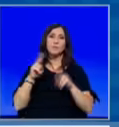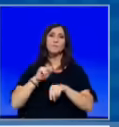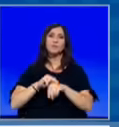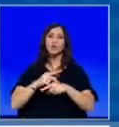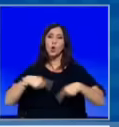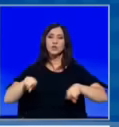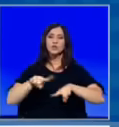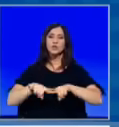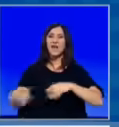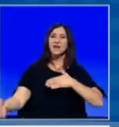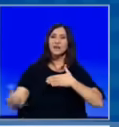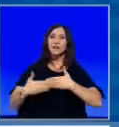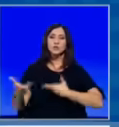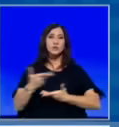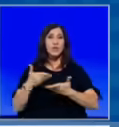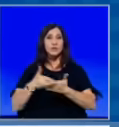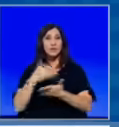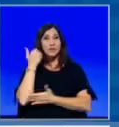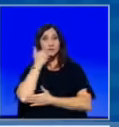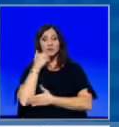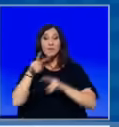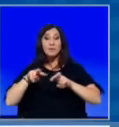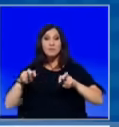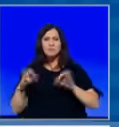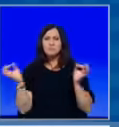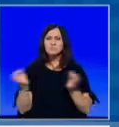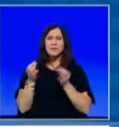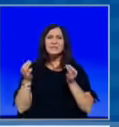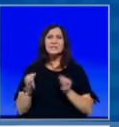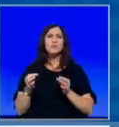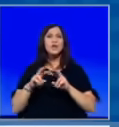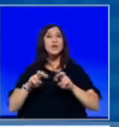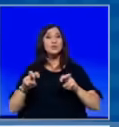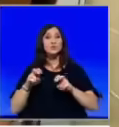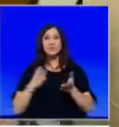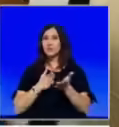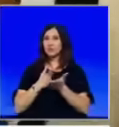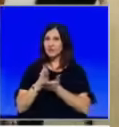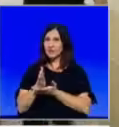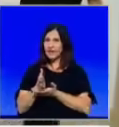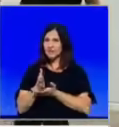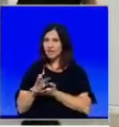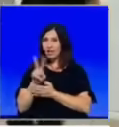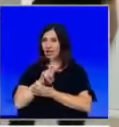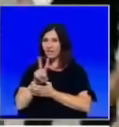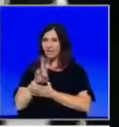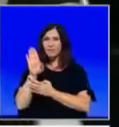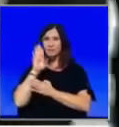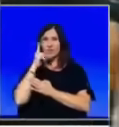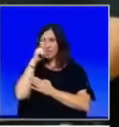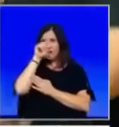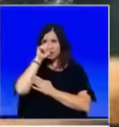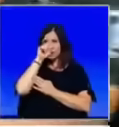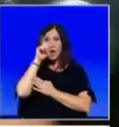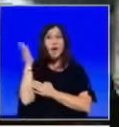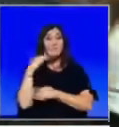на закрито заседание заради използвани при разследването специални разузнавателни средства. Двамата мъже и една